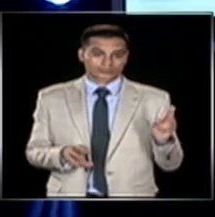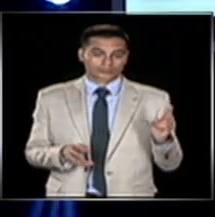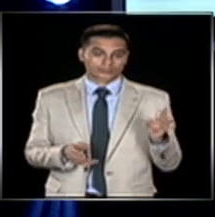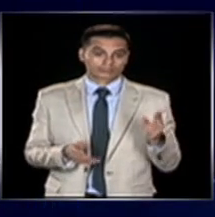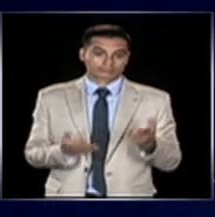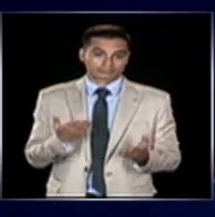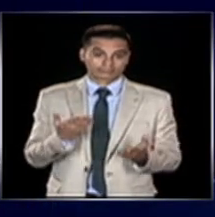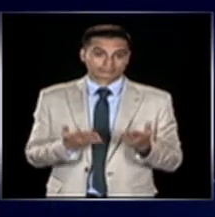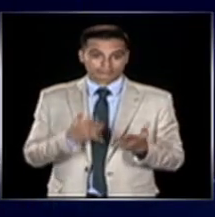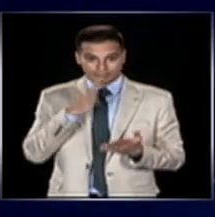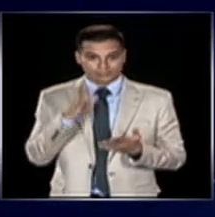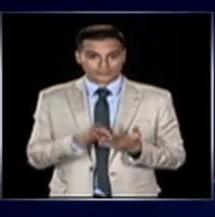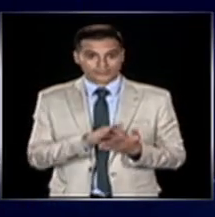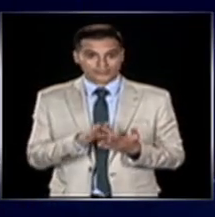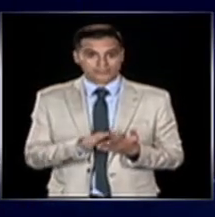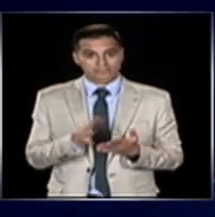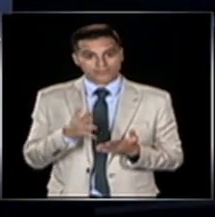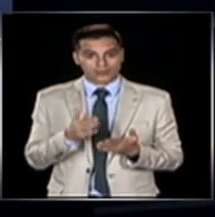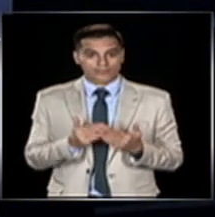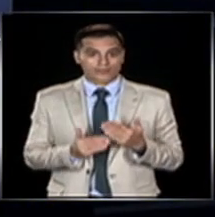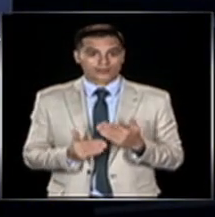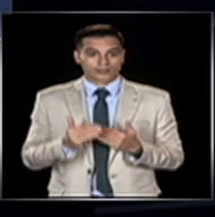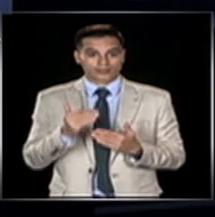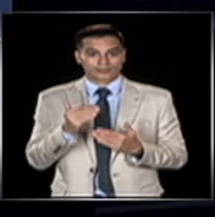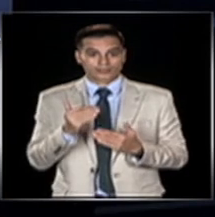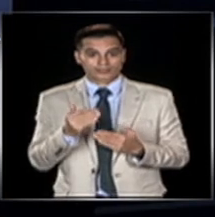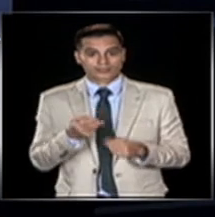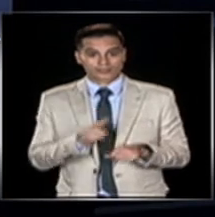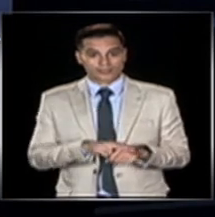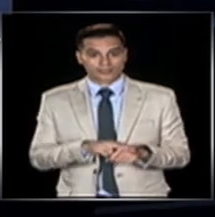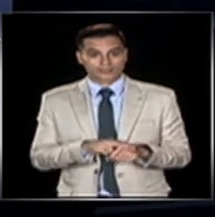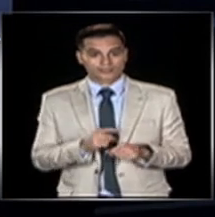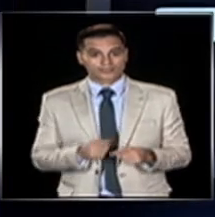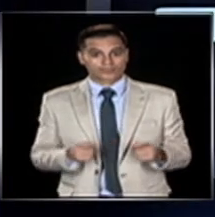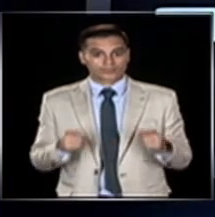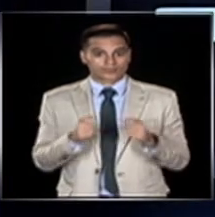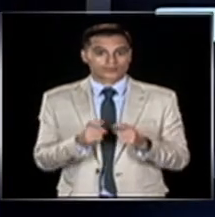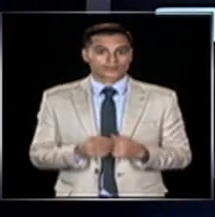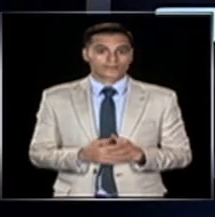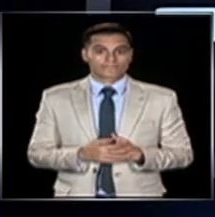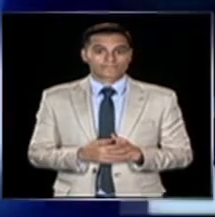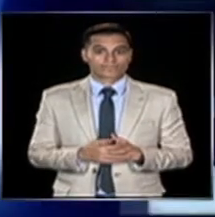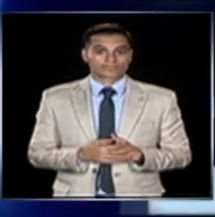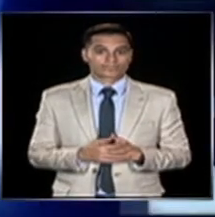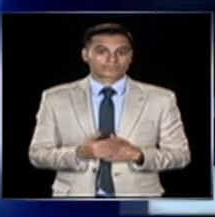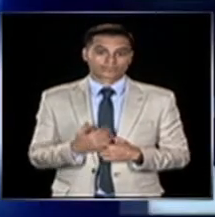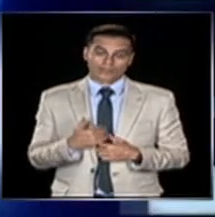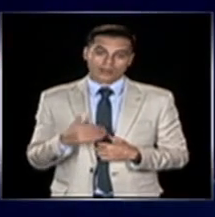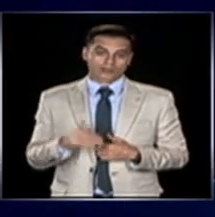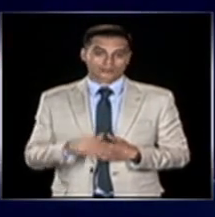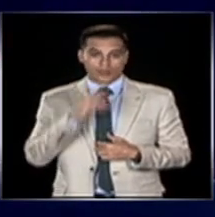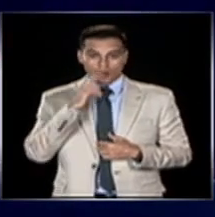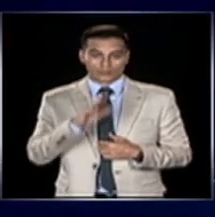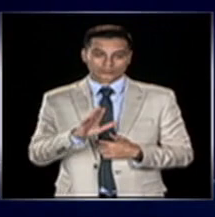نقطة، مدرسة جمال عبد الناصر كان ممكن ترجع تاني في المباراة. ما اقدرش الومكم.